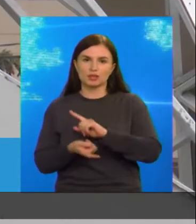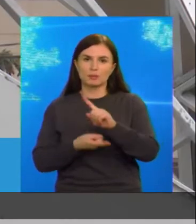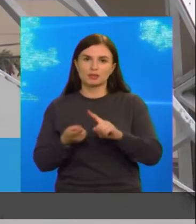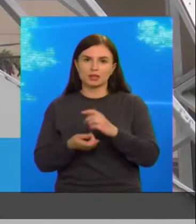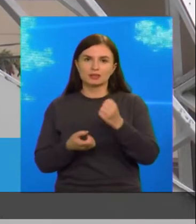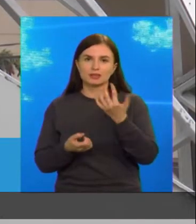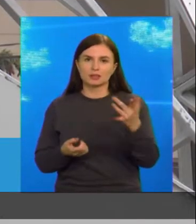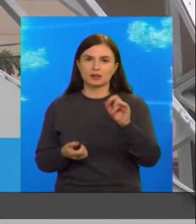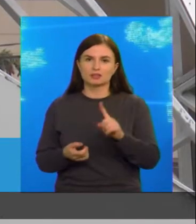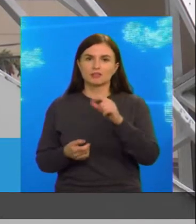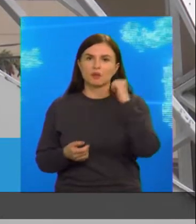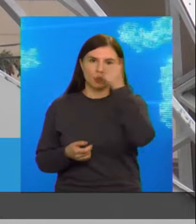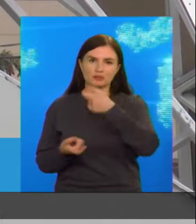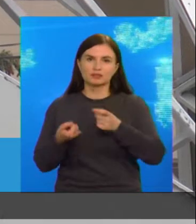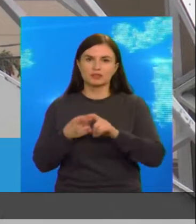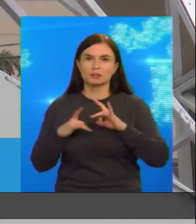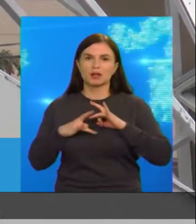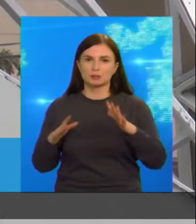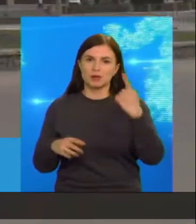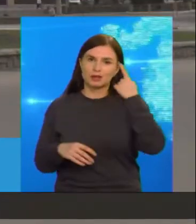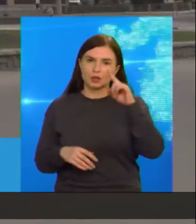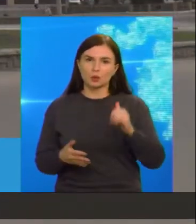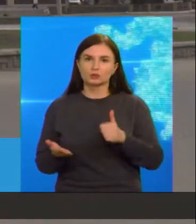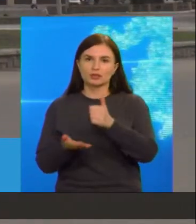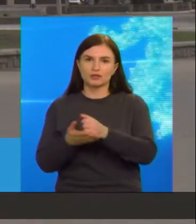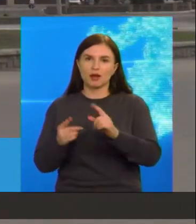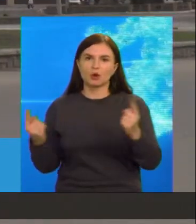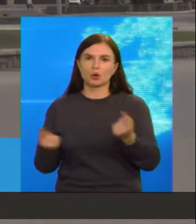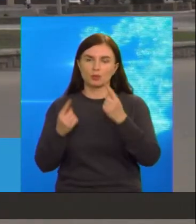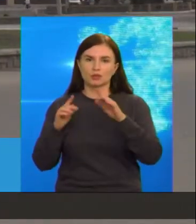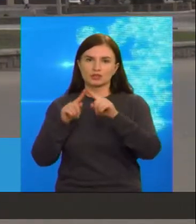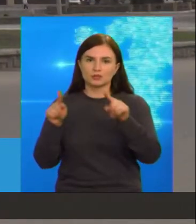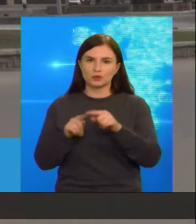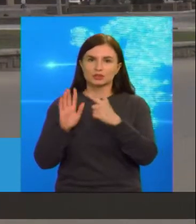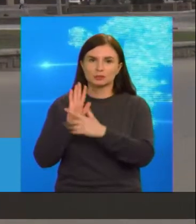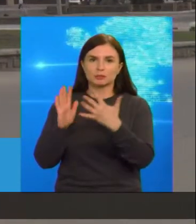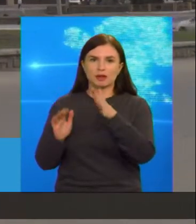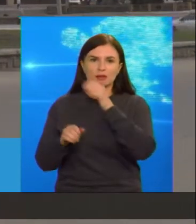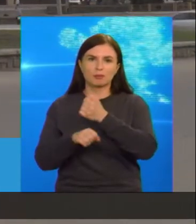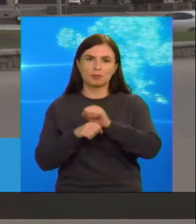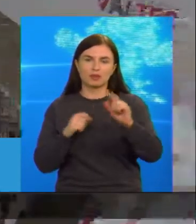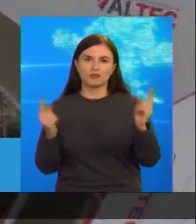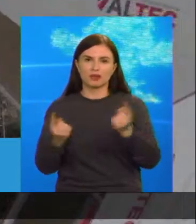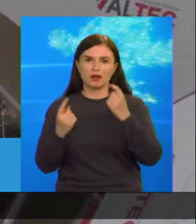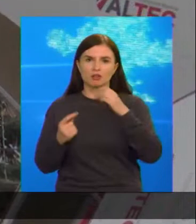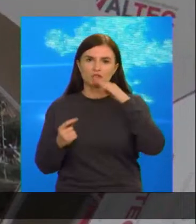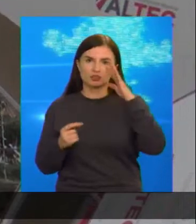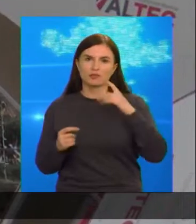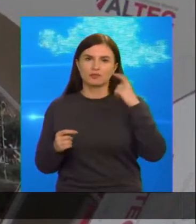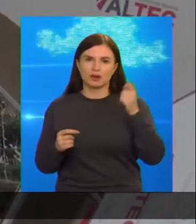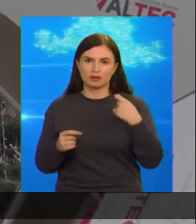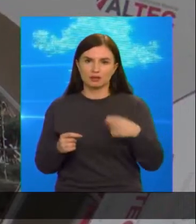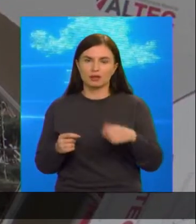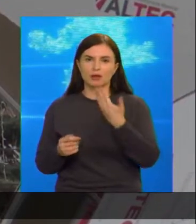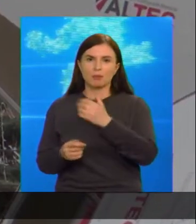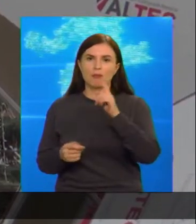несколько раз в год, в зависимости от праздников. Идея установить огромные звезды к 75-летию победы в Великой Отечественной войне принадлежит молодежному